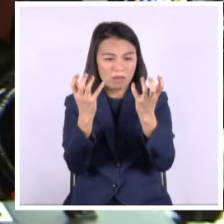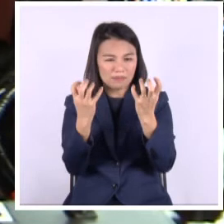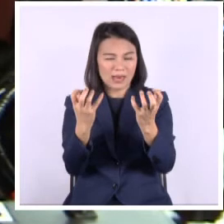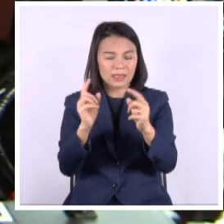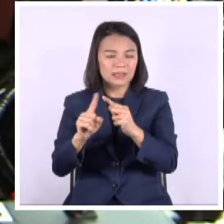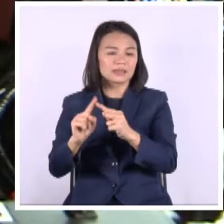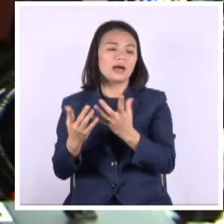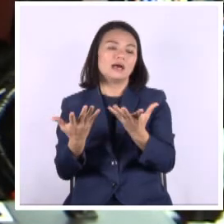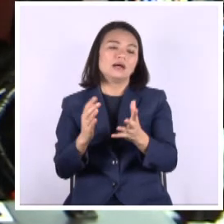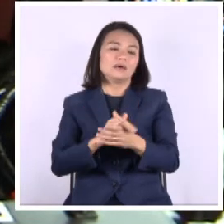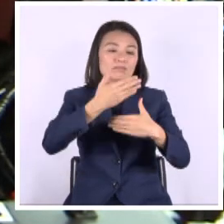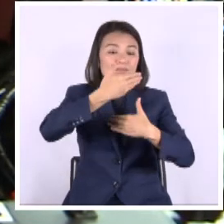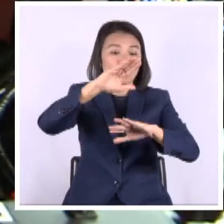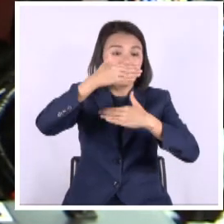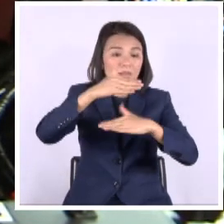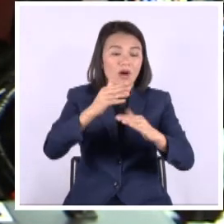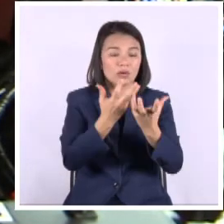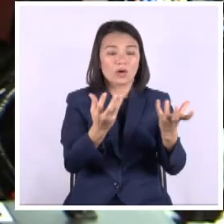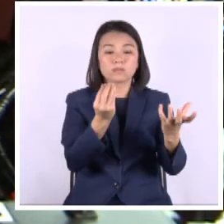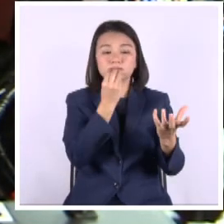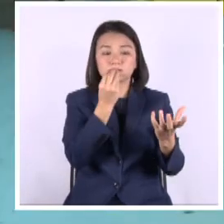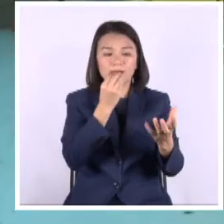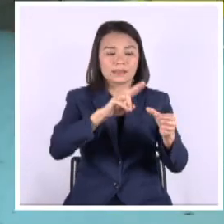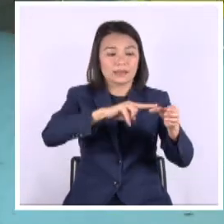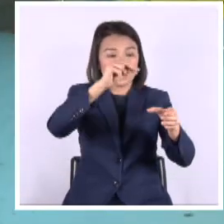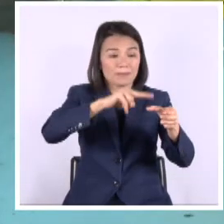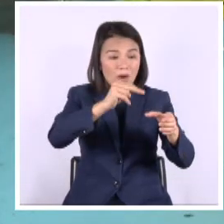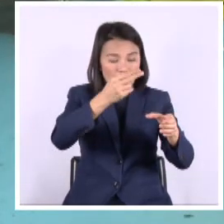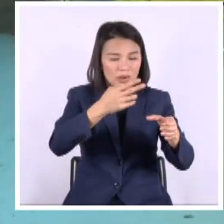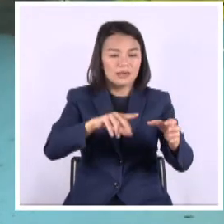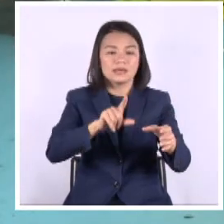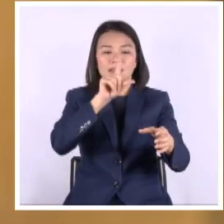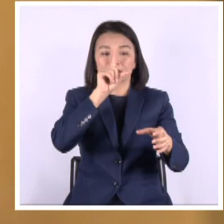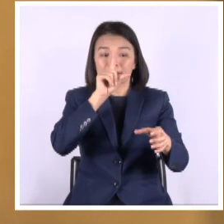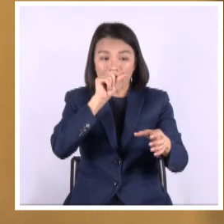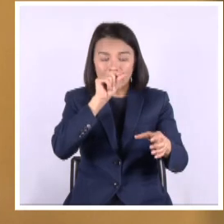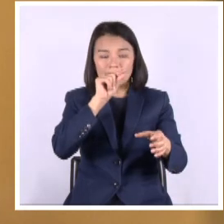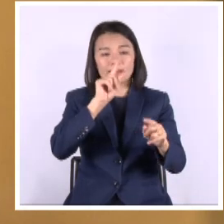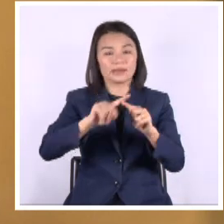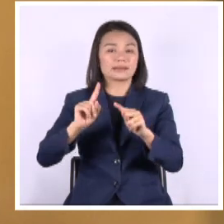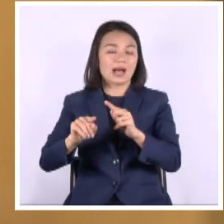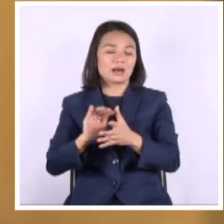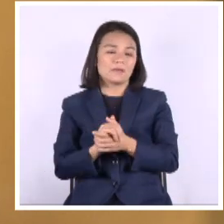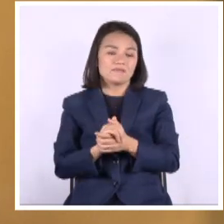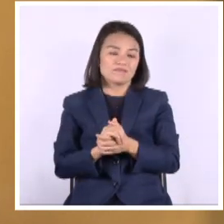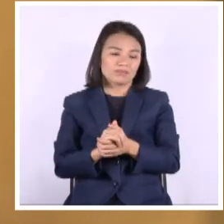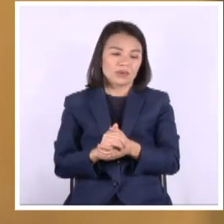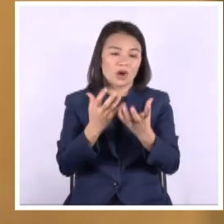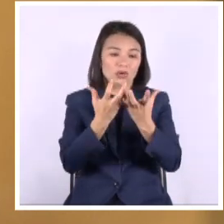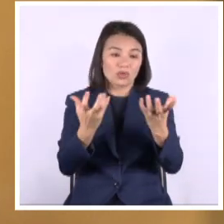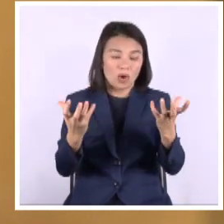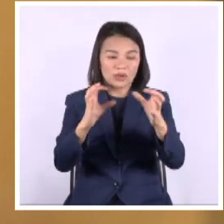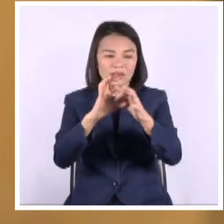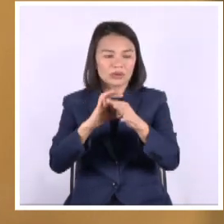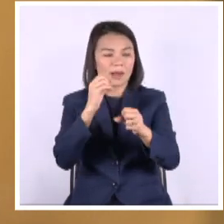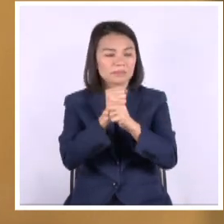เรื่องของการส่งออกสินค้ากลุ่มอาหารเช่นอาหารกระป๋องไก่สดแช่แข็งใช่เย็นนะครับสินค้าที่เกี่ยวกับเรื่องของ work from